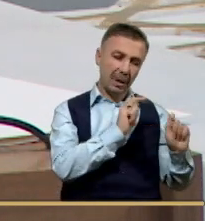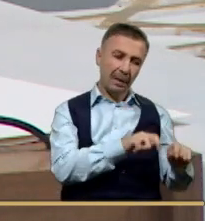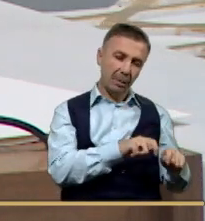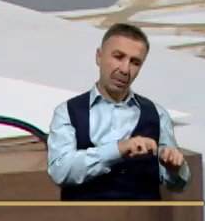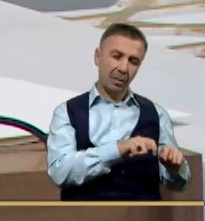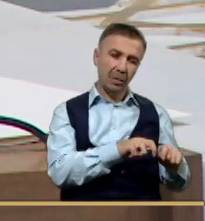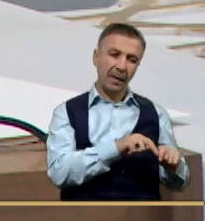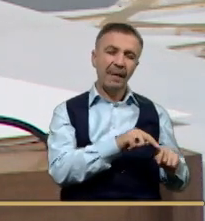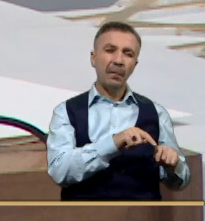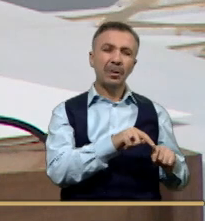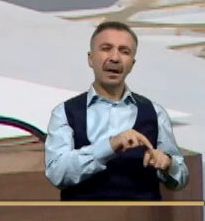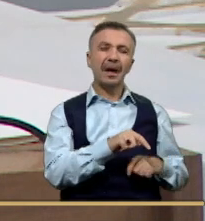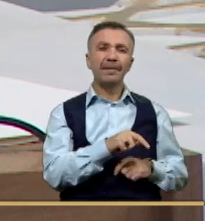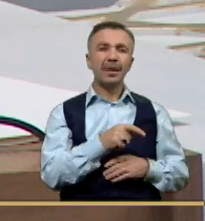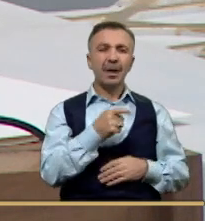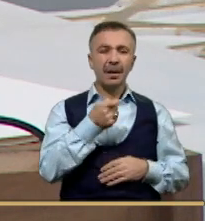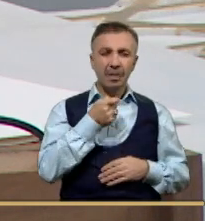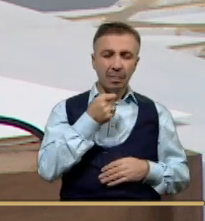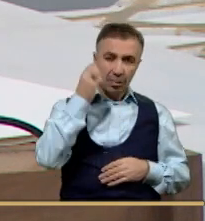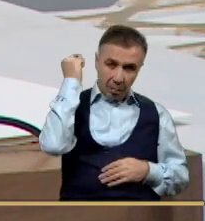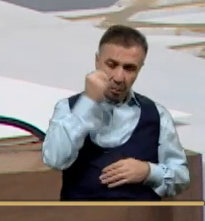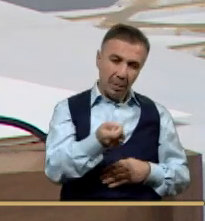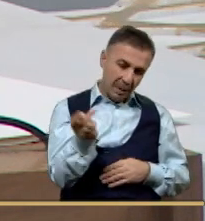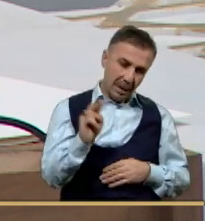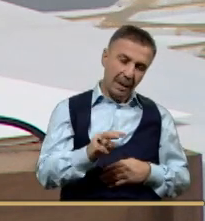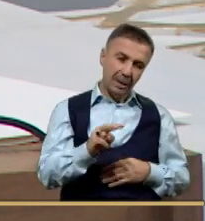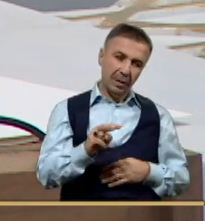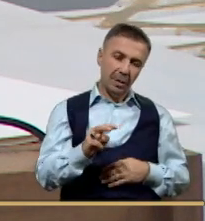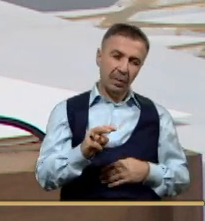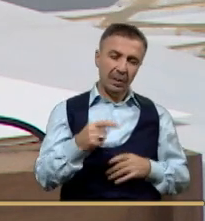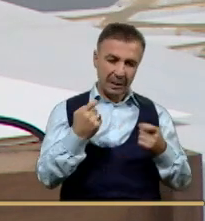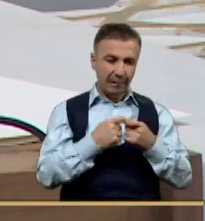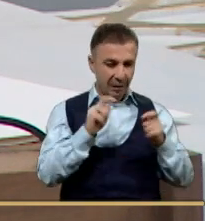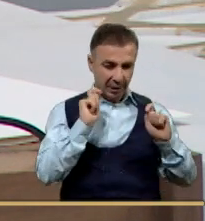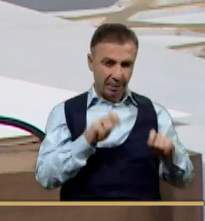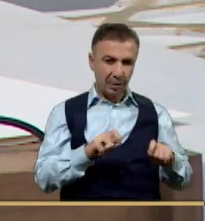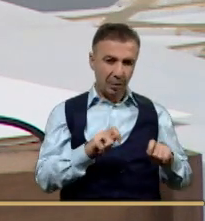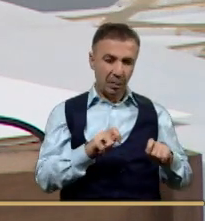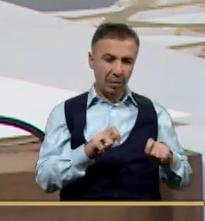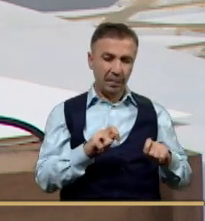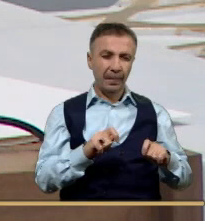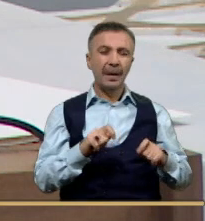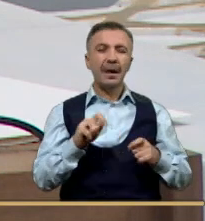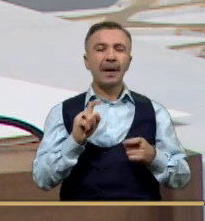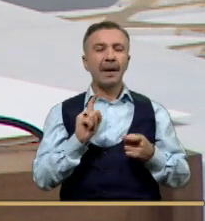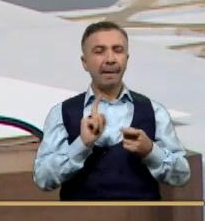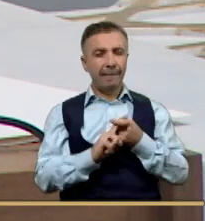cinayetler işletiyor. Bunları kullanıyor, cinayetler işletiyor. Ve gördünüz mü, Müslümanlar